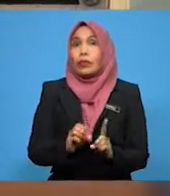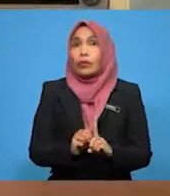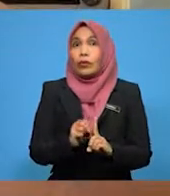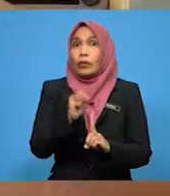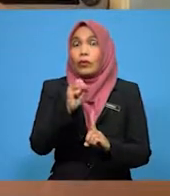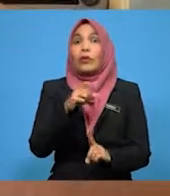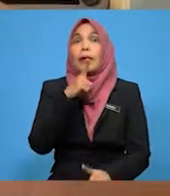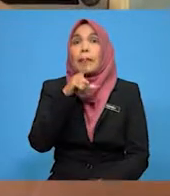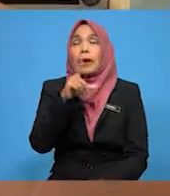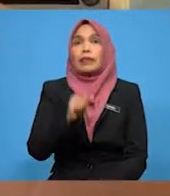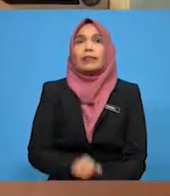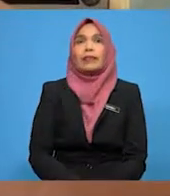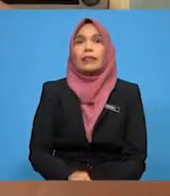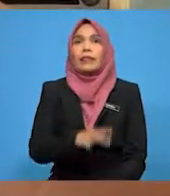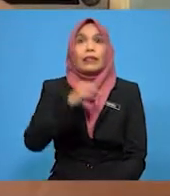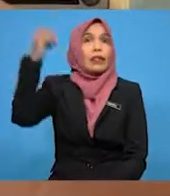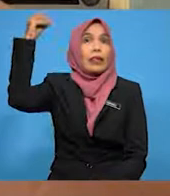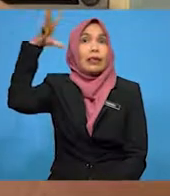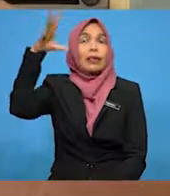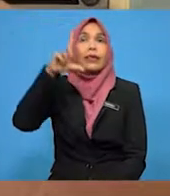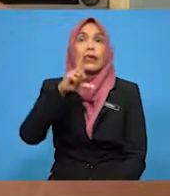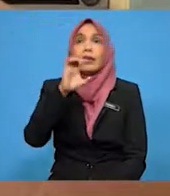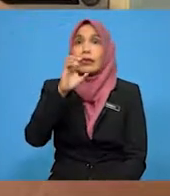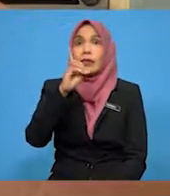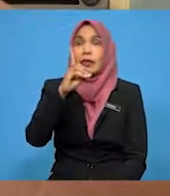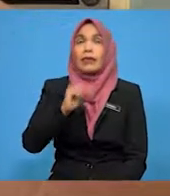suhu, kelembapan dan lampu LED,